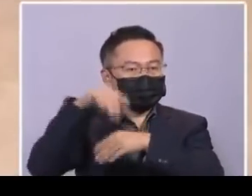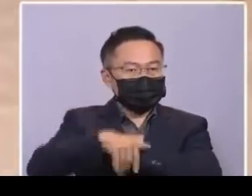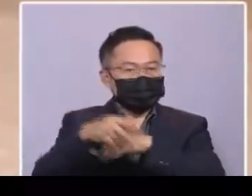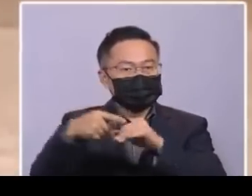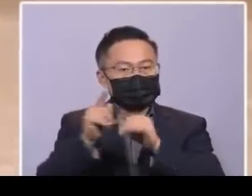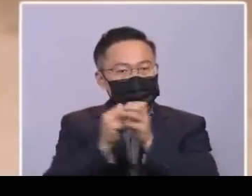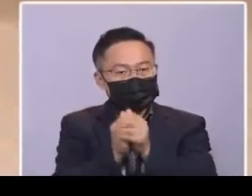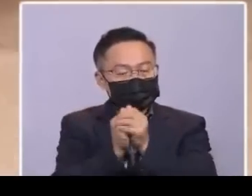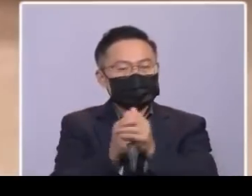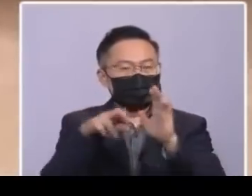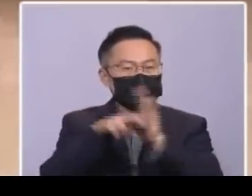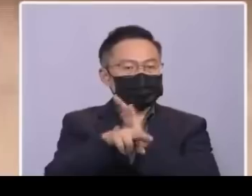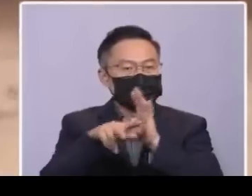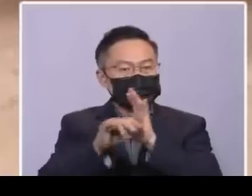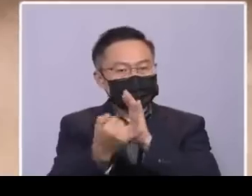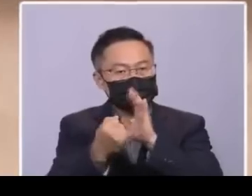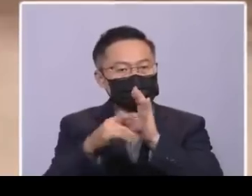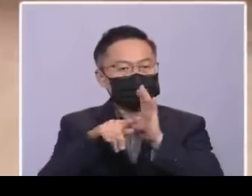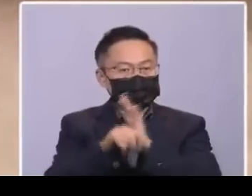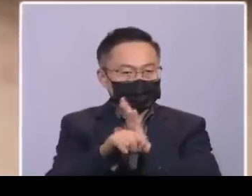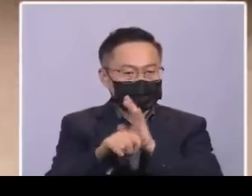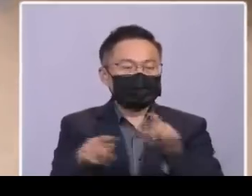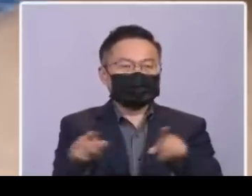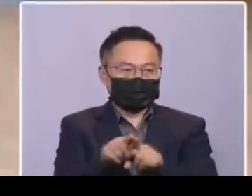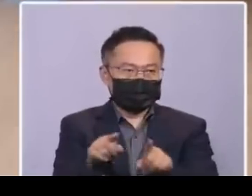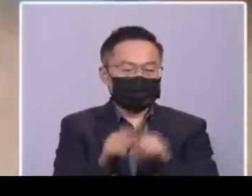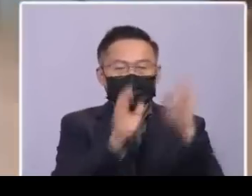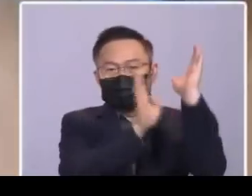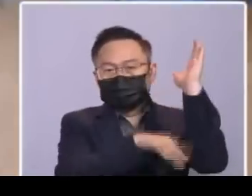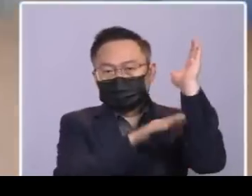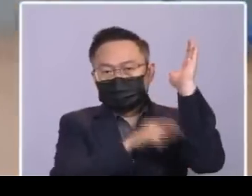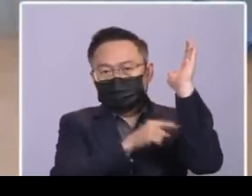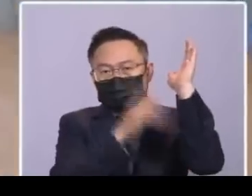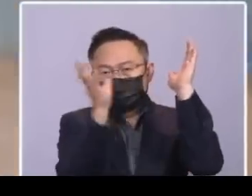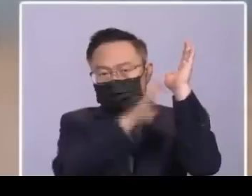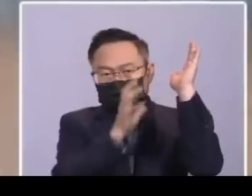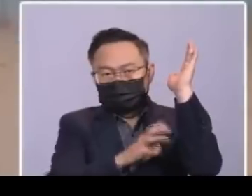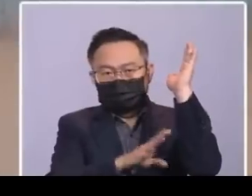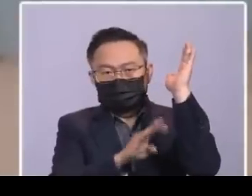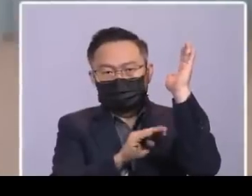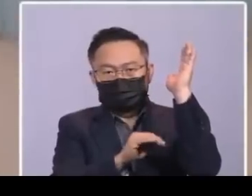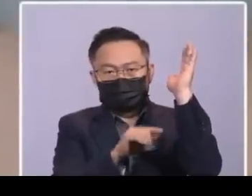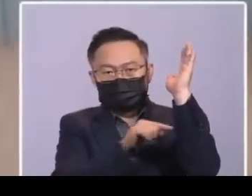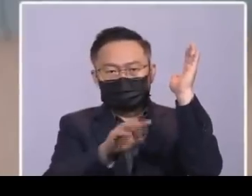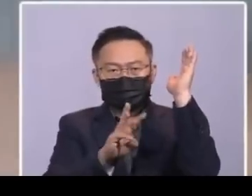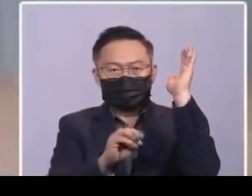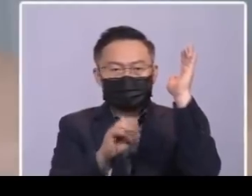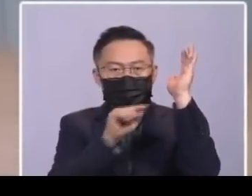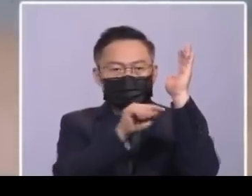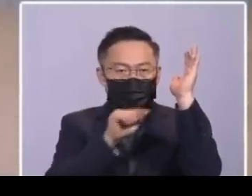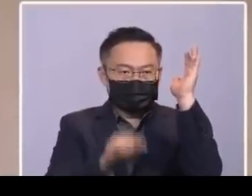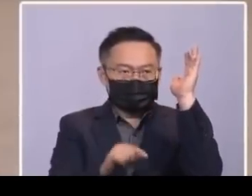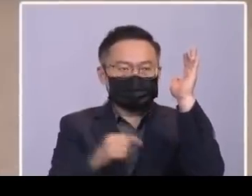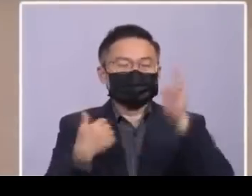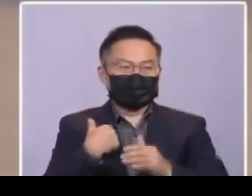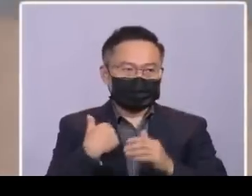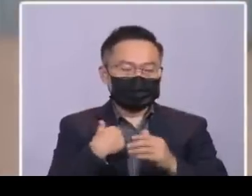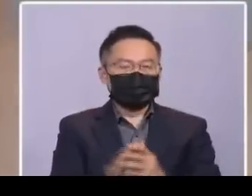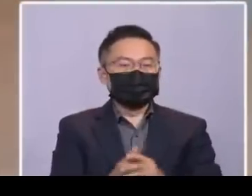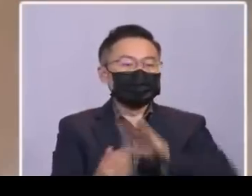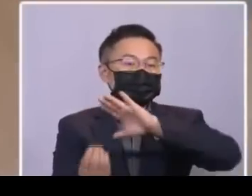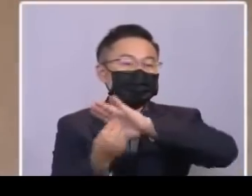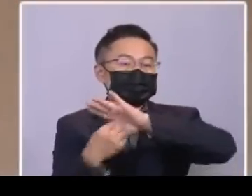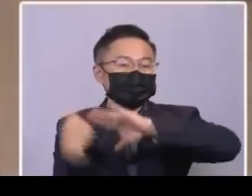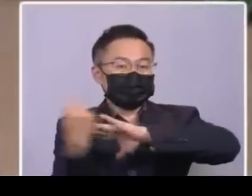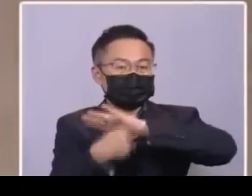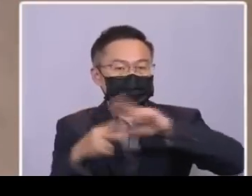ลบุรีระยองจันทบุรีและตราดภาคใต้ฝนฟ้าคะนองร้อยละ40ถึง60ของพื้นที่แล้วก็มีฝนตกหนักบางแห่งกรุงเท